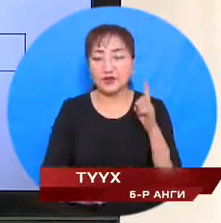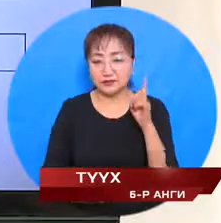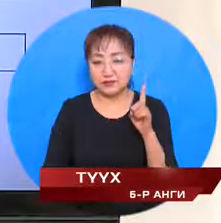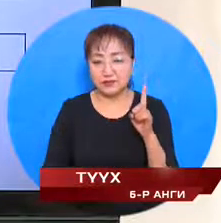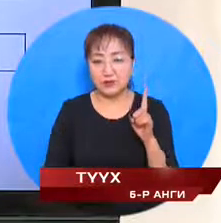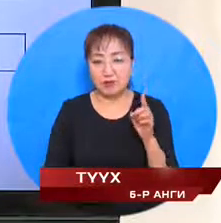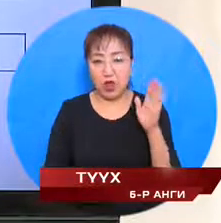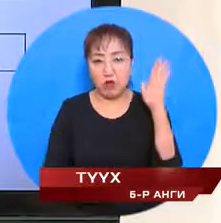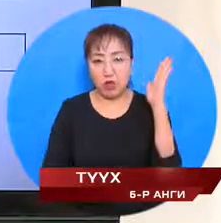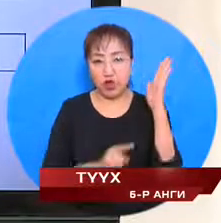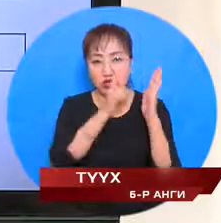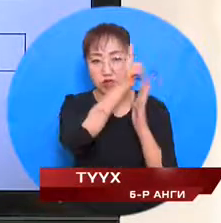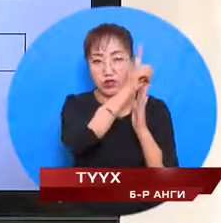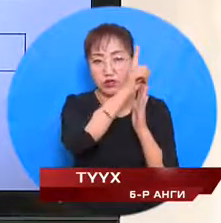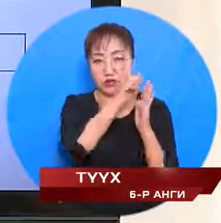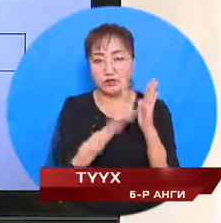Босоогийн нэг.